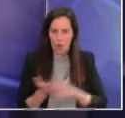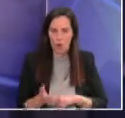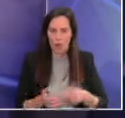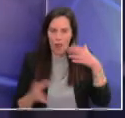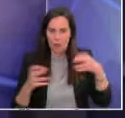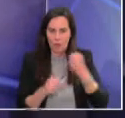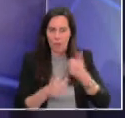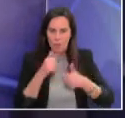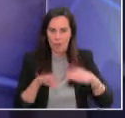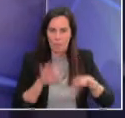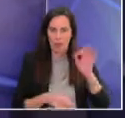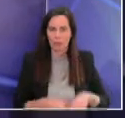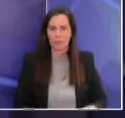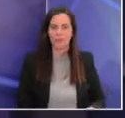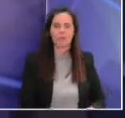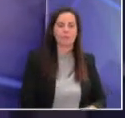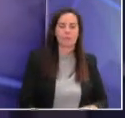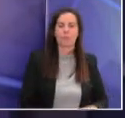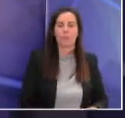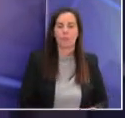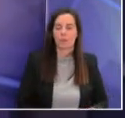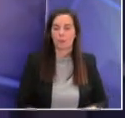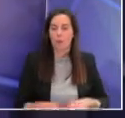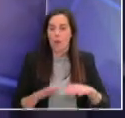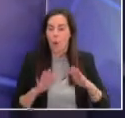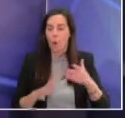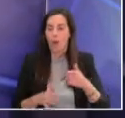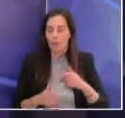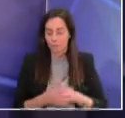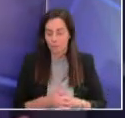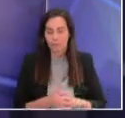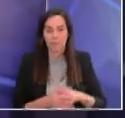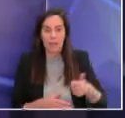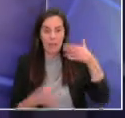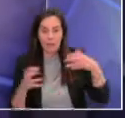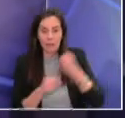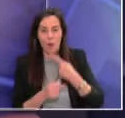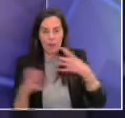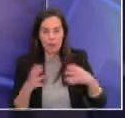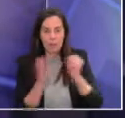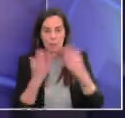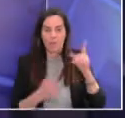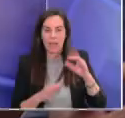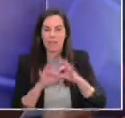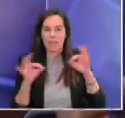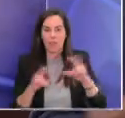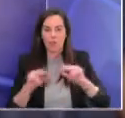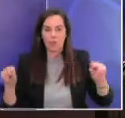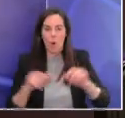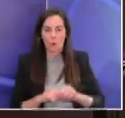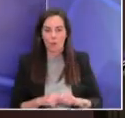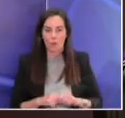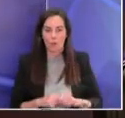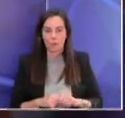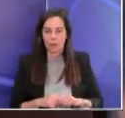גבאי התמודד בבחירות. אבי מתמודד. אוקיי. אולי יכול להיות שהם הראשונים שדיברו על זה. גבאי הכריז על מסיבת עיתונאים, ואז התחיל החרושת השמועות.